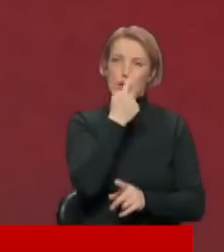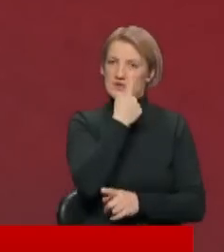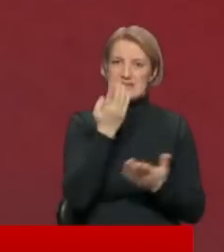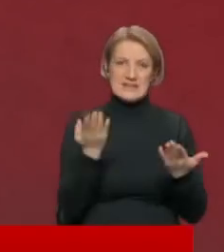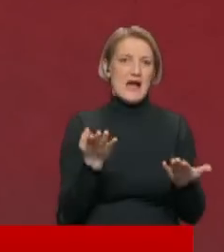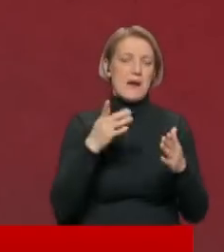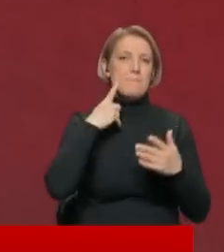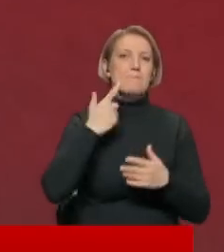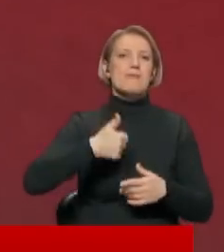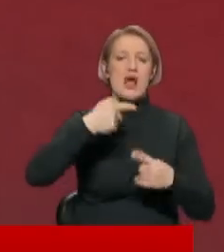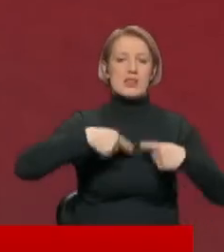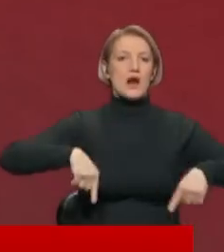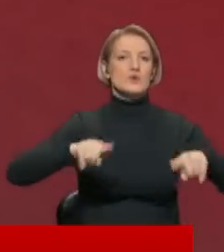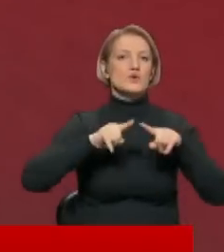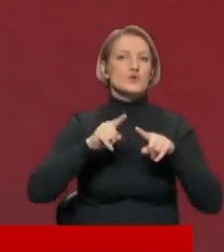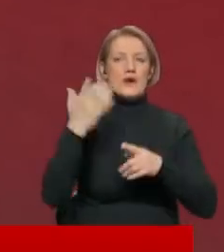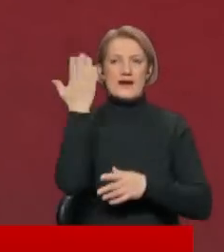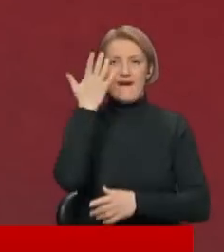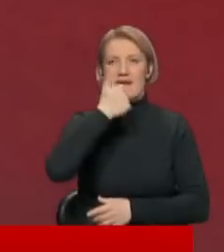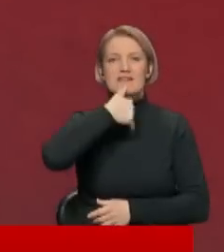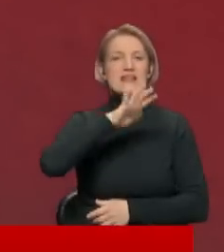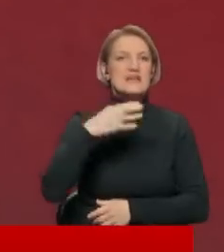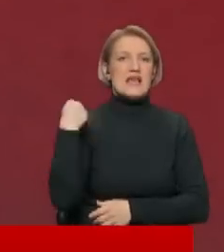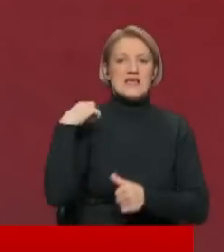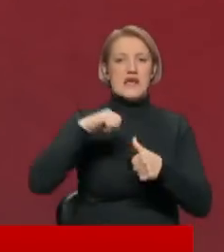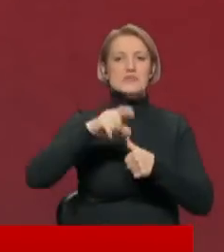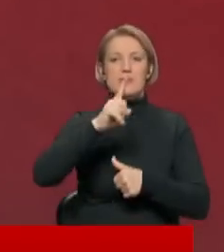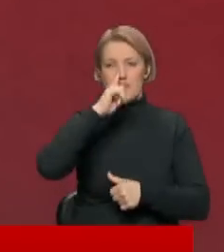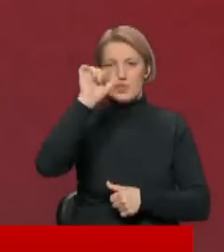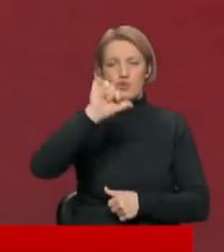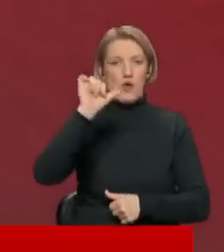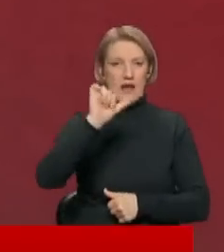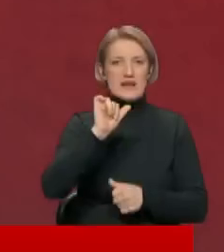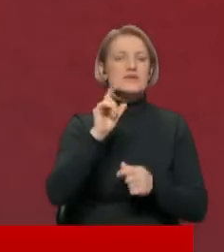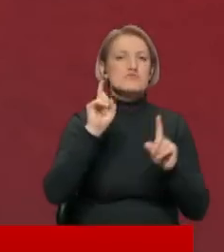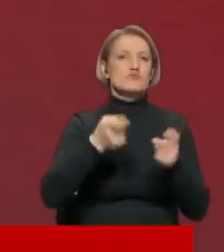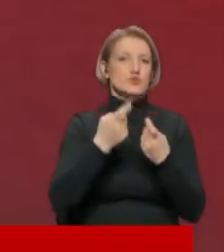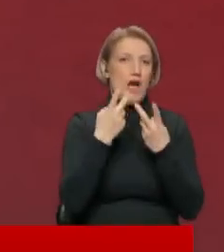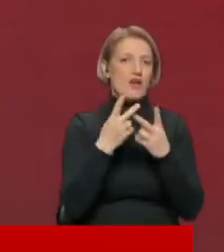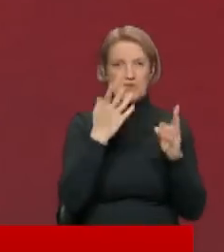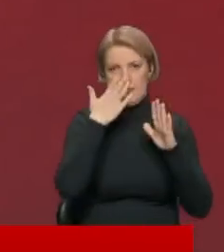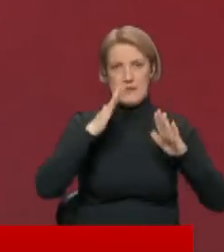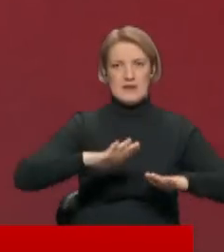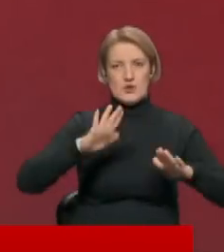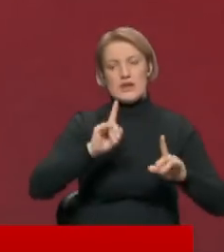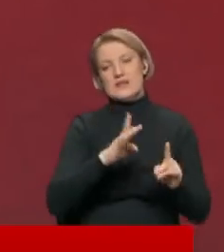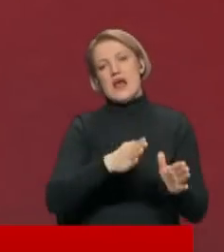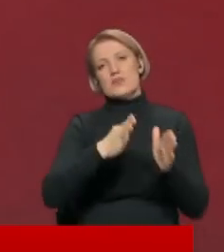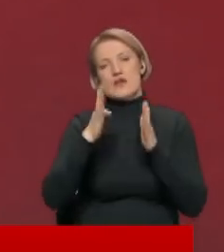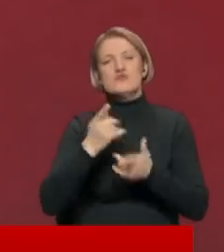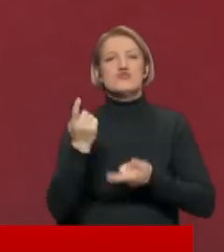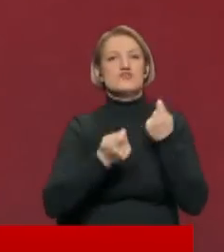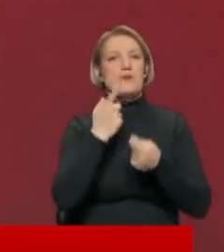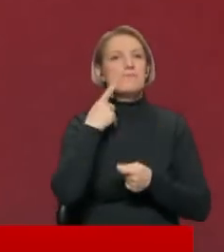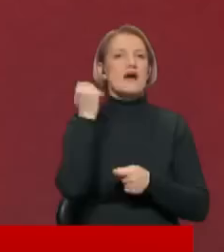bakanlar kurulunda Karadeniz'de yeniden bir doğalgaz bulunduğu açıklaması bekleniyor diğer tarafıyla da Çalışma